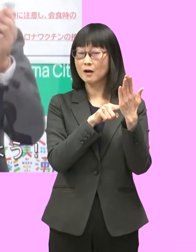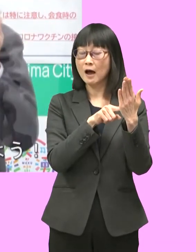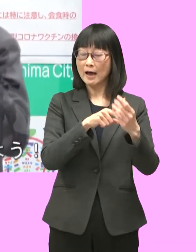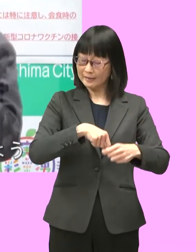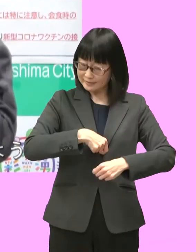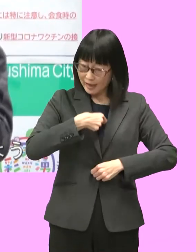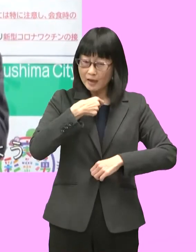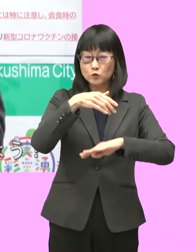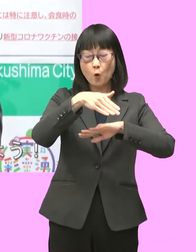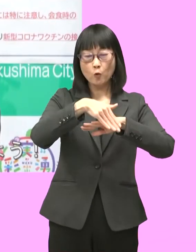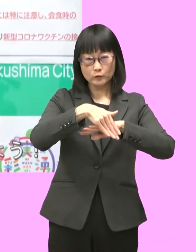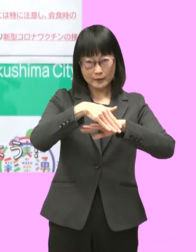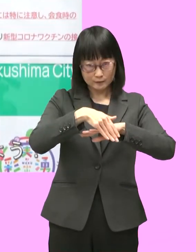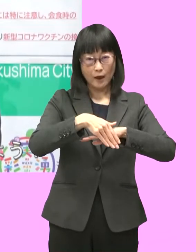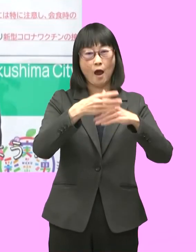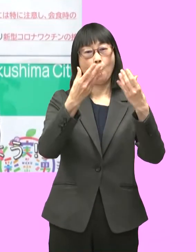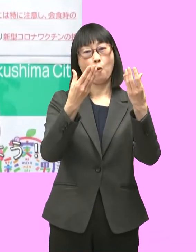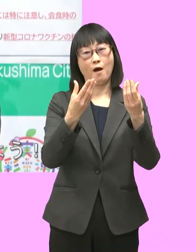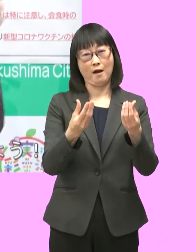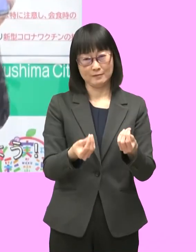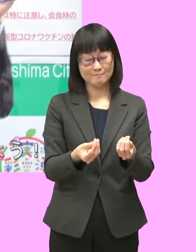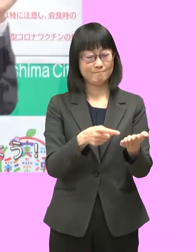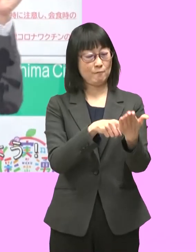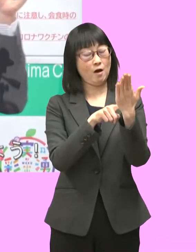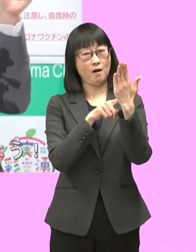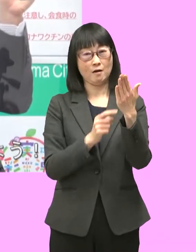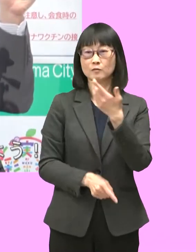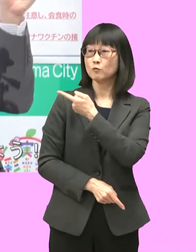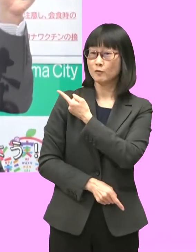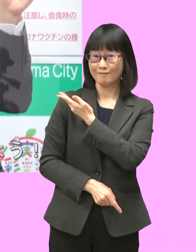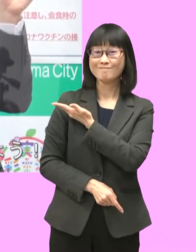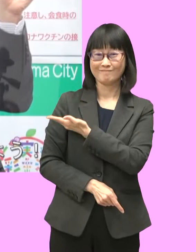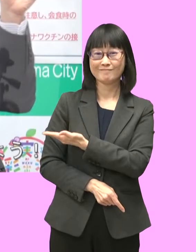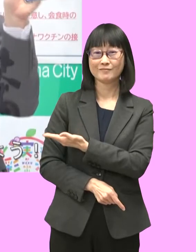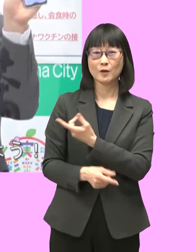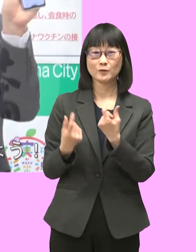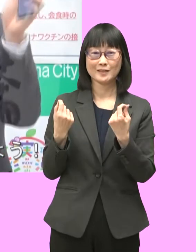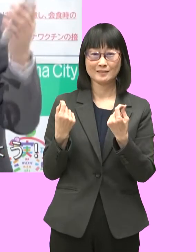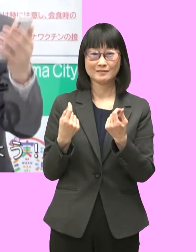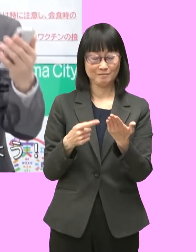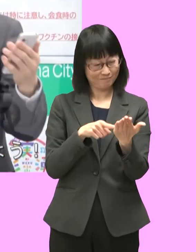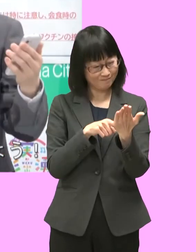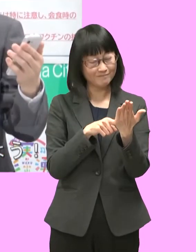付けました、これですね出てきてます。